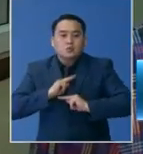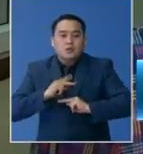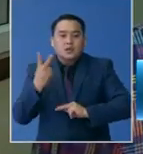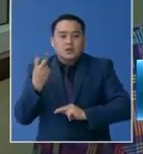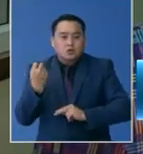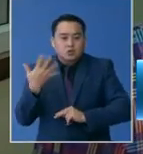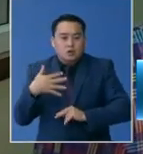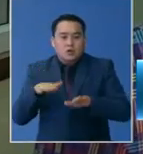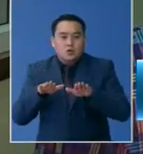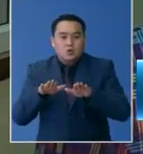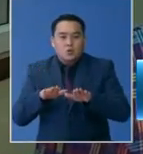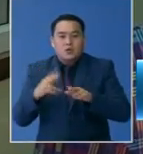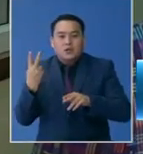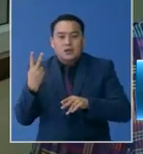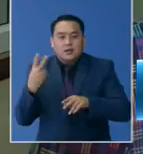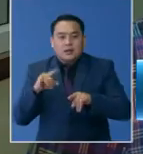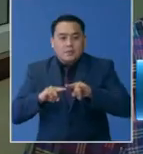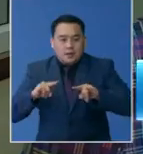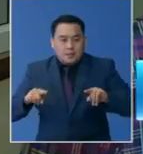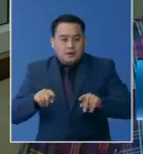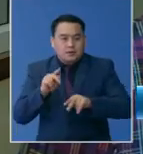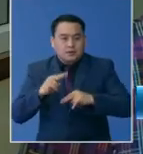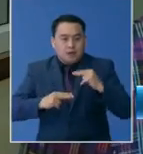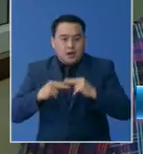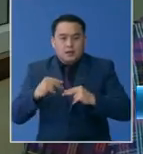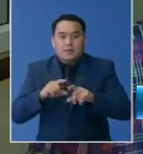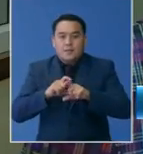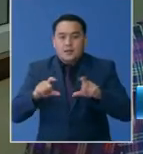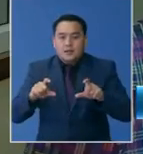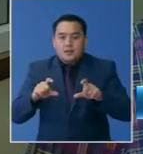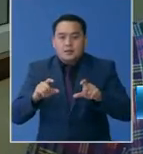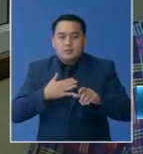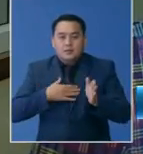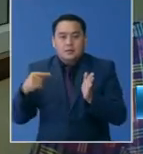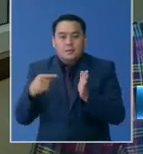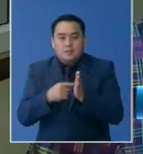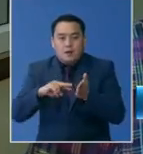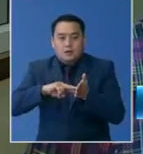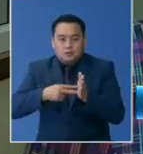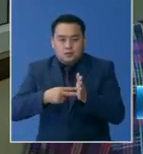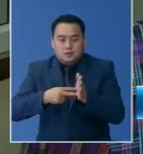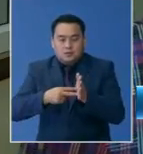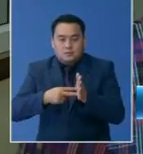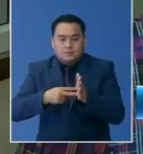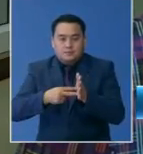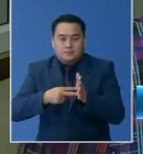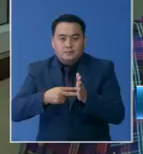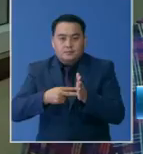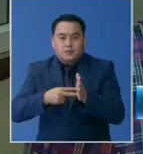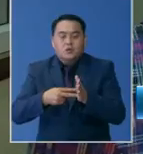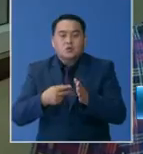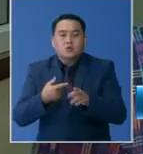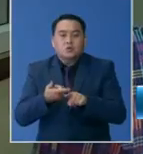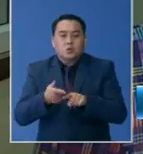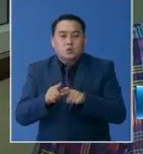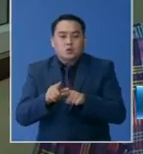250 орындық 2 балабақша салдық та, артынан мектеп салуды да алдымызға өзіміз міндет қойып қойдық та, соны